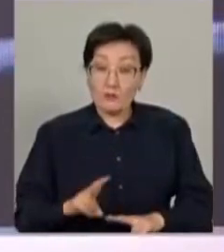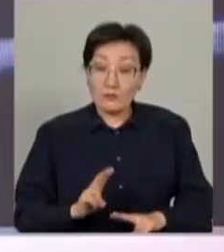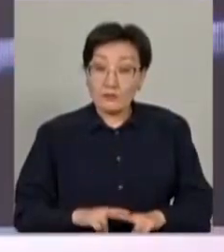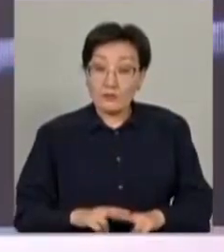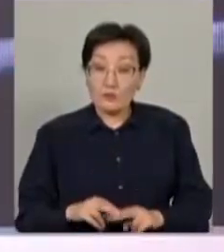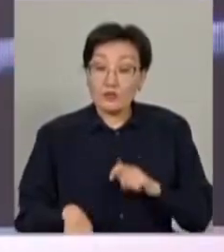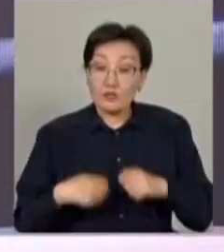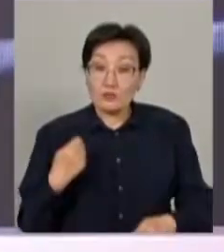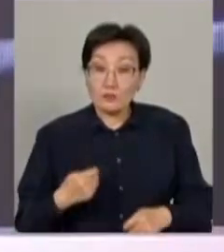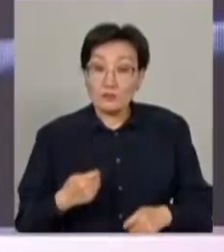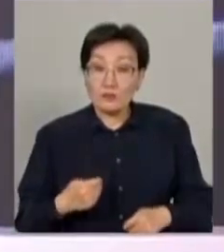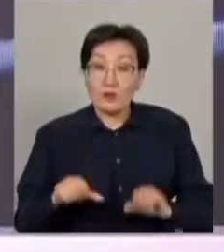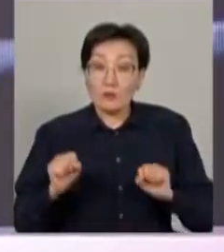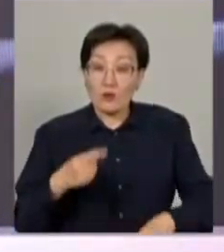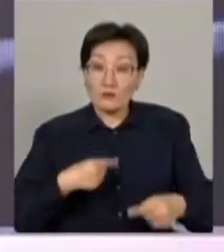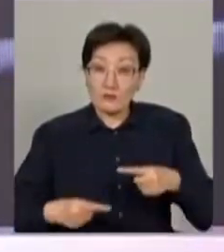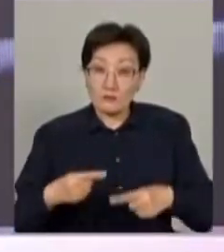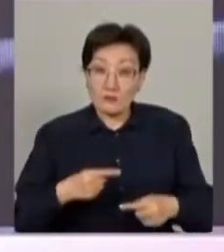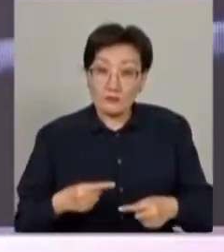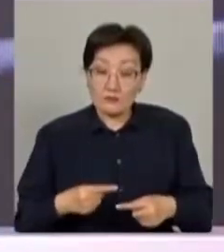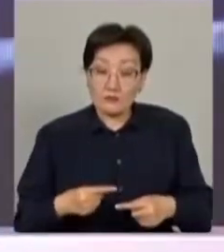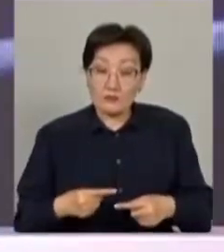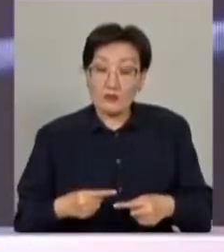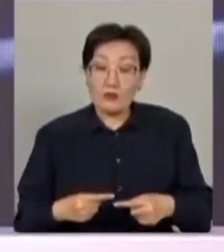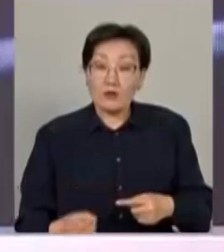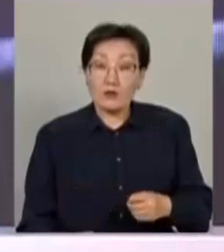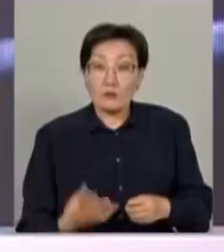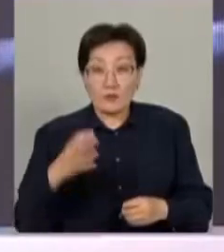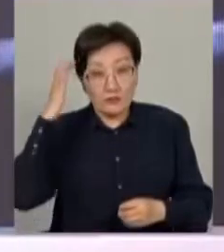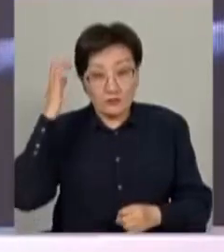ущерб, который мог бы вернуться, в принципе, на те же нефтеперерабатывающие заводы, к